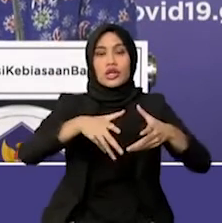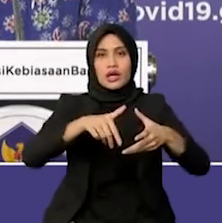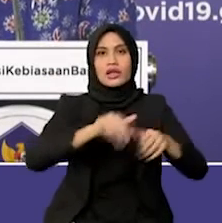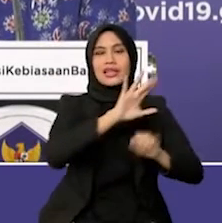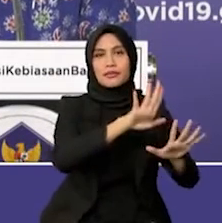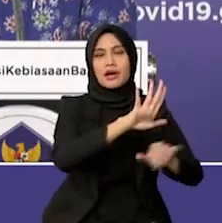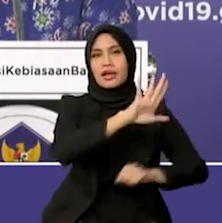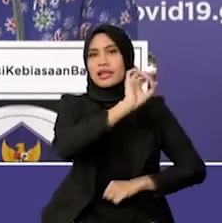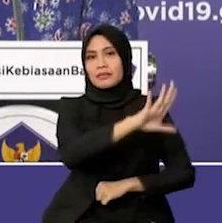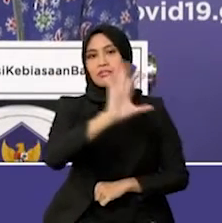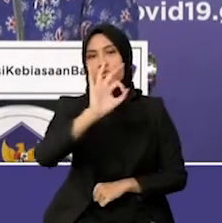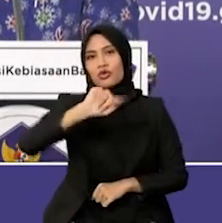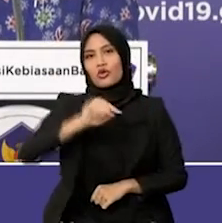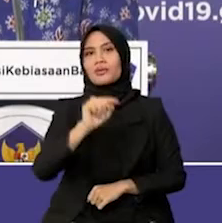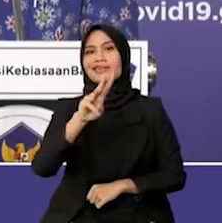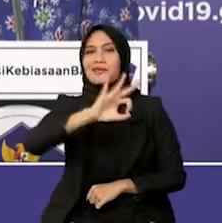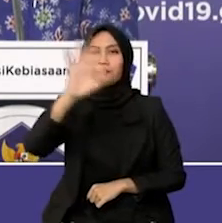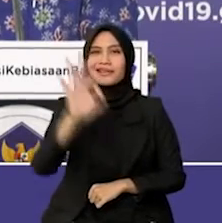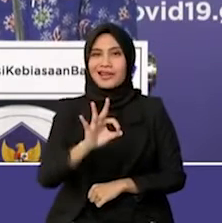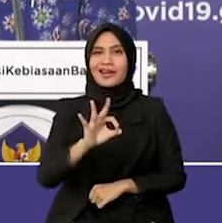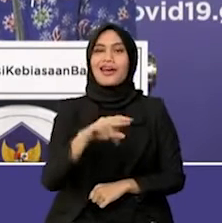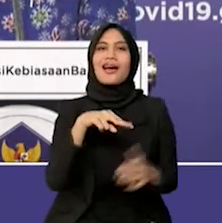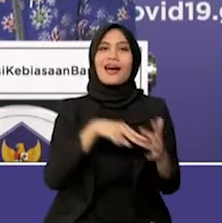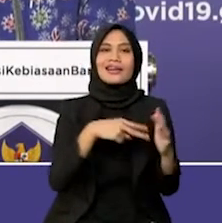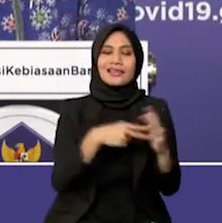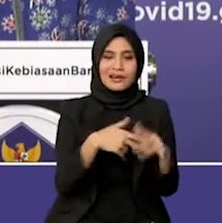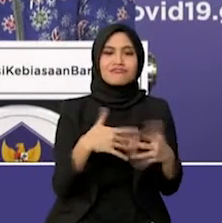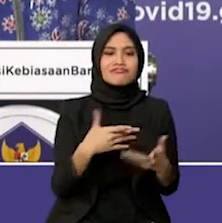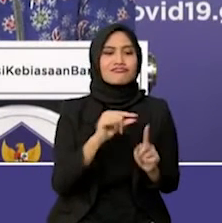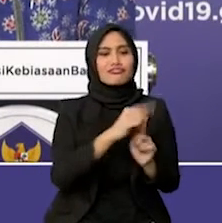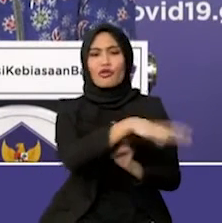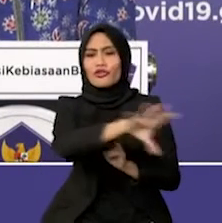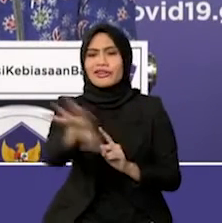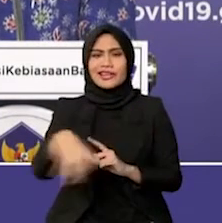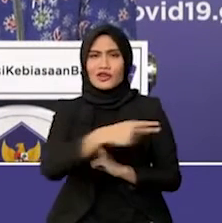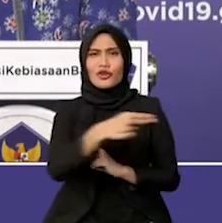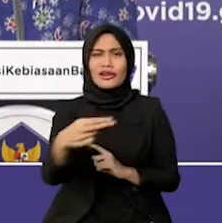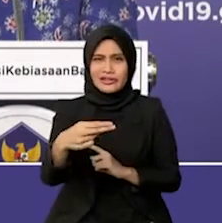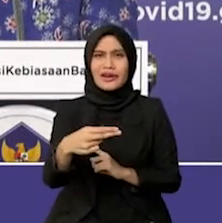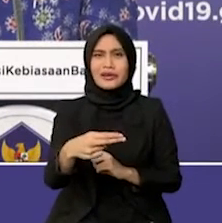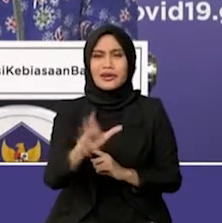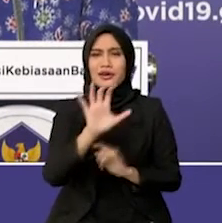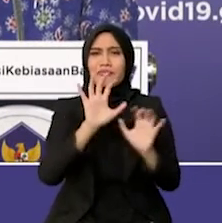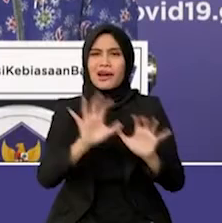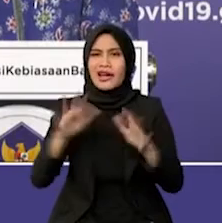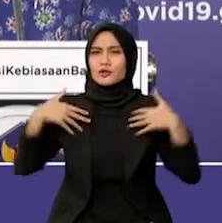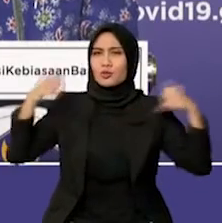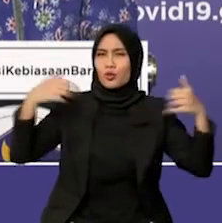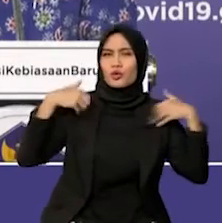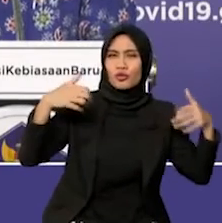adalah 53 persen artinya begitu banyak provinsi kita yang sekarang mencapai angka kesembuhan